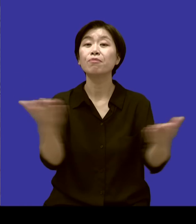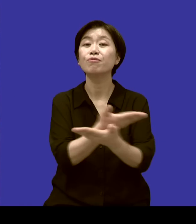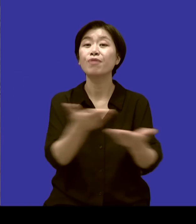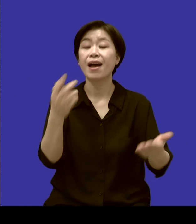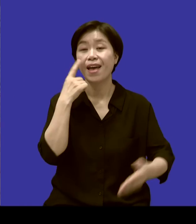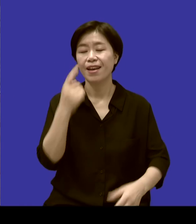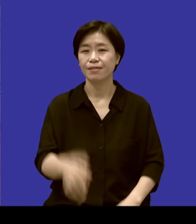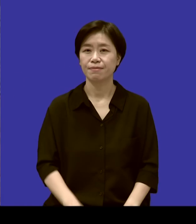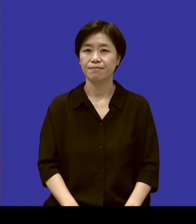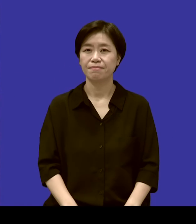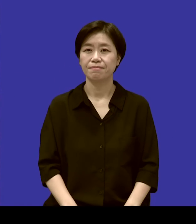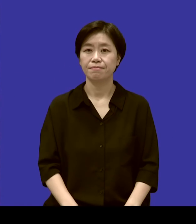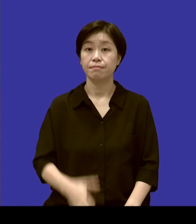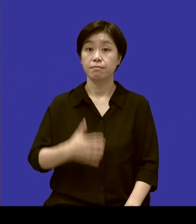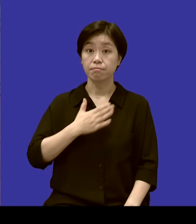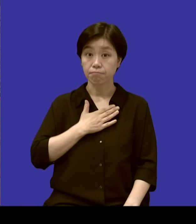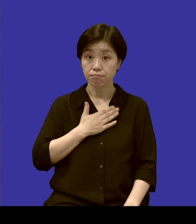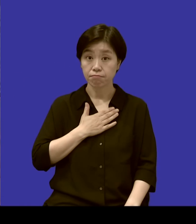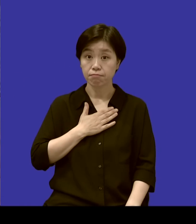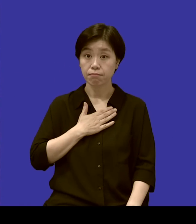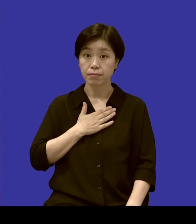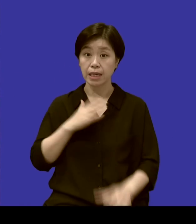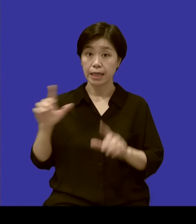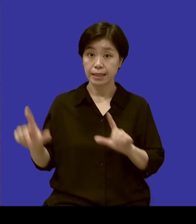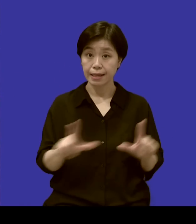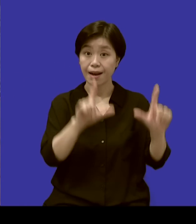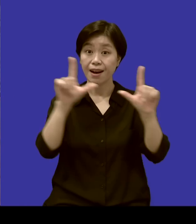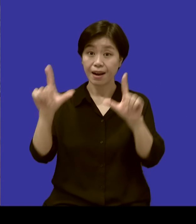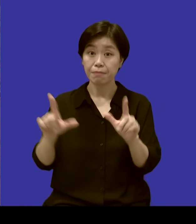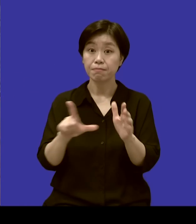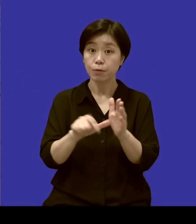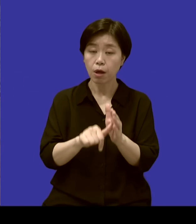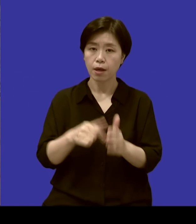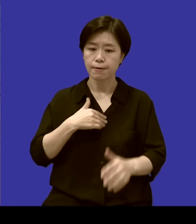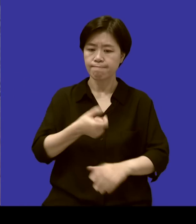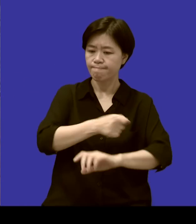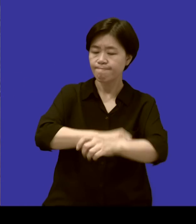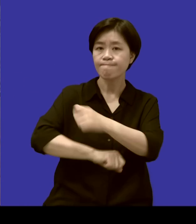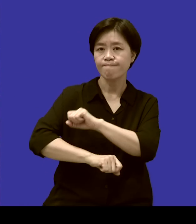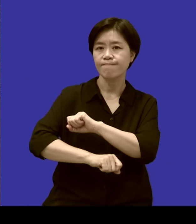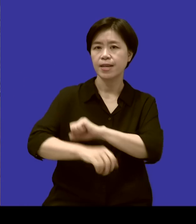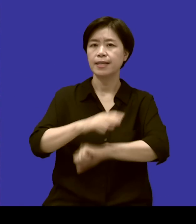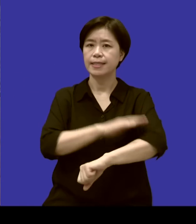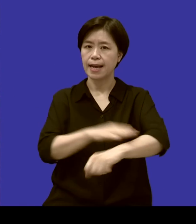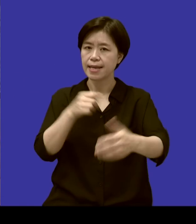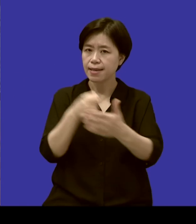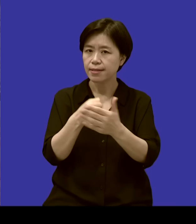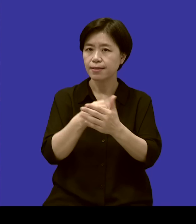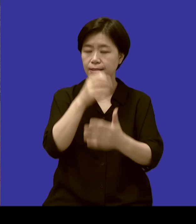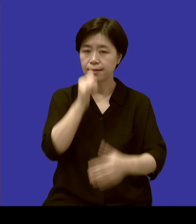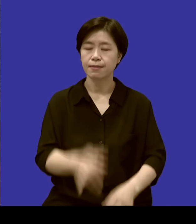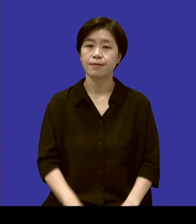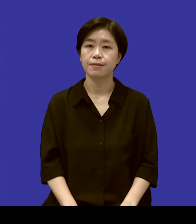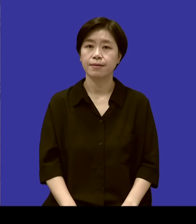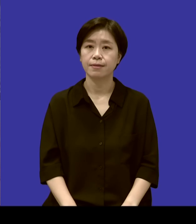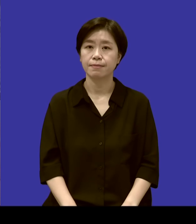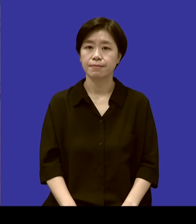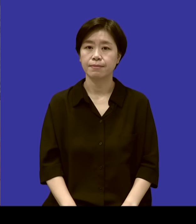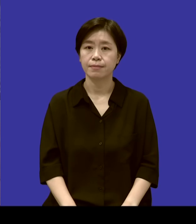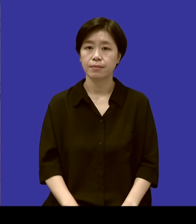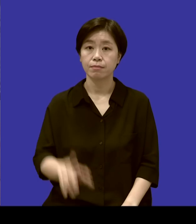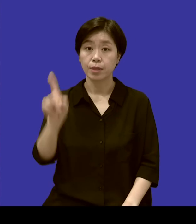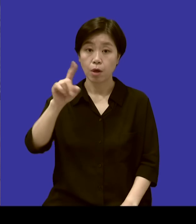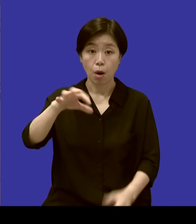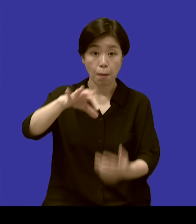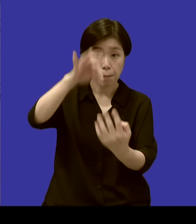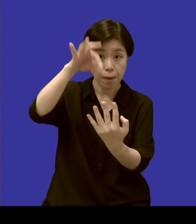근데 저는 진짜 제 삶은 진짜로 굉장히 능동적이거든요. 다 제가 결정하고 중심에 서서 어떤